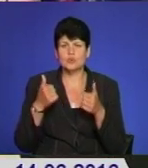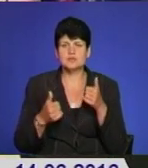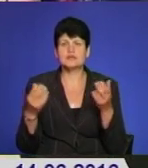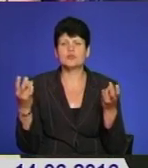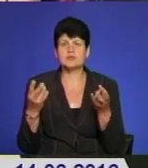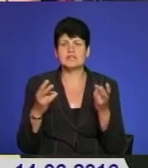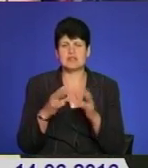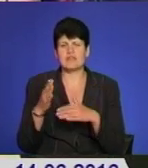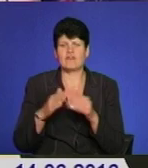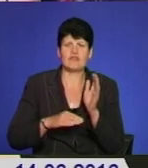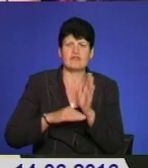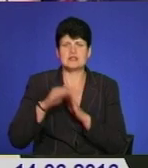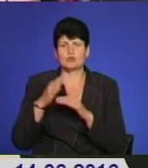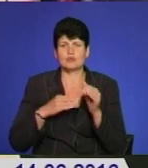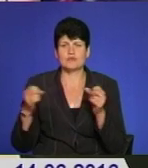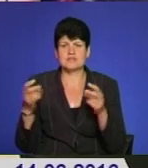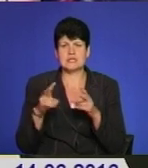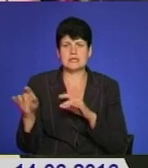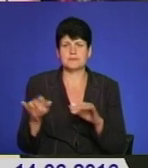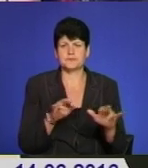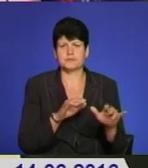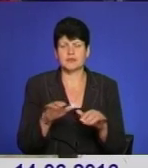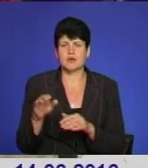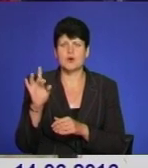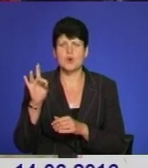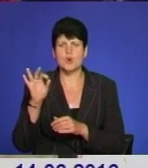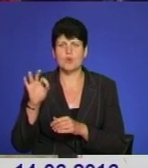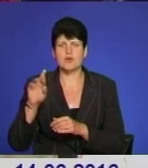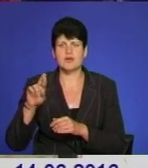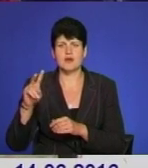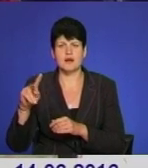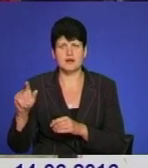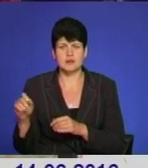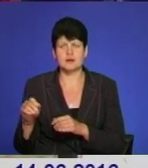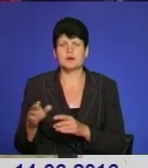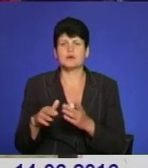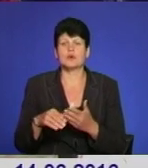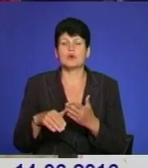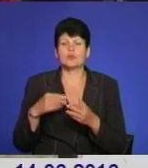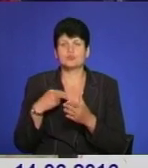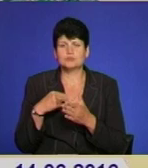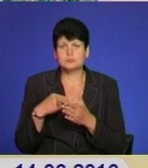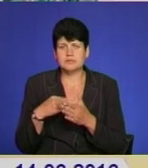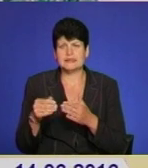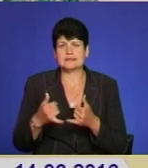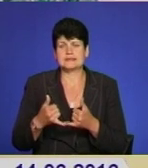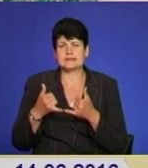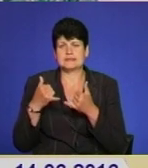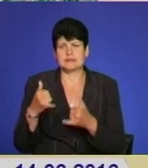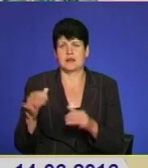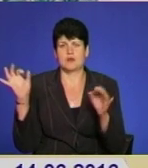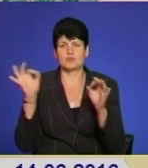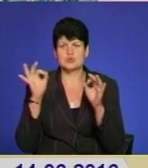необхідний високопрофесійний музичний інструмент – фортепіано-рояль, сприяти у придбанні якого для музичного училища імені